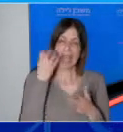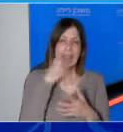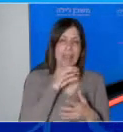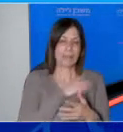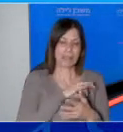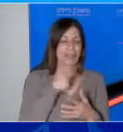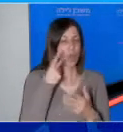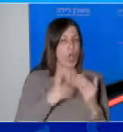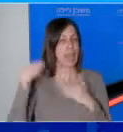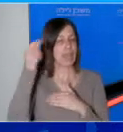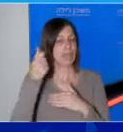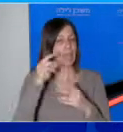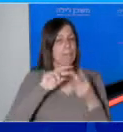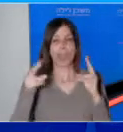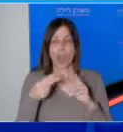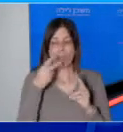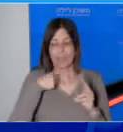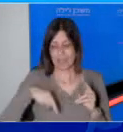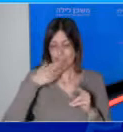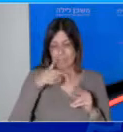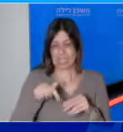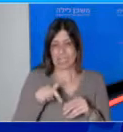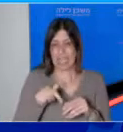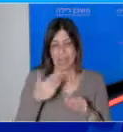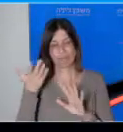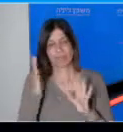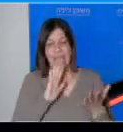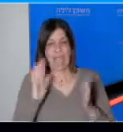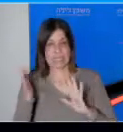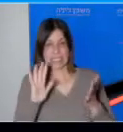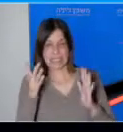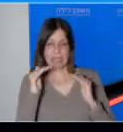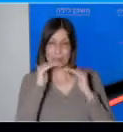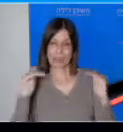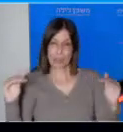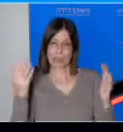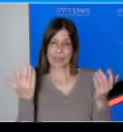את עליית המחירים בעולם. אנחנו עוד בישראל, יחסית עוד באופן מתון.